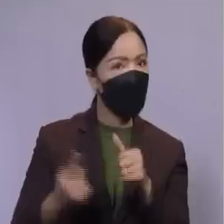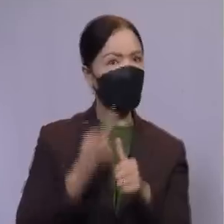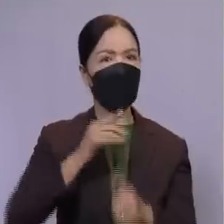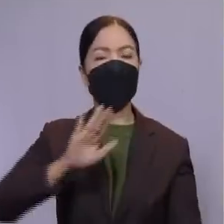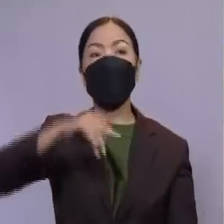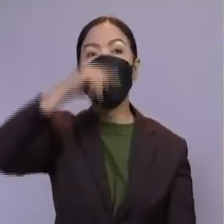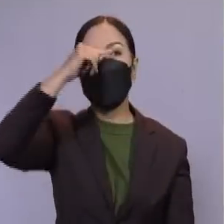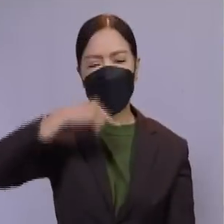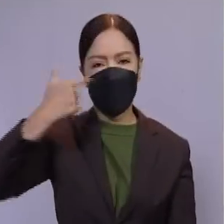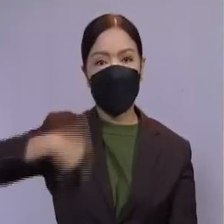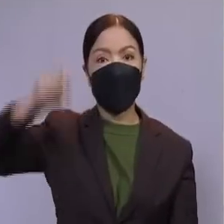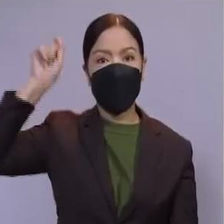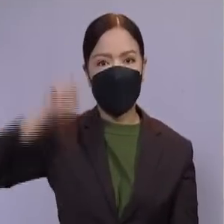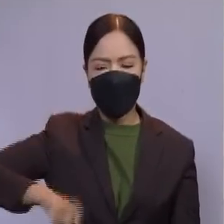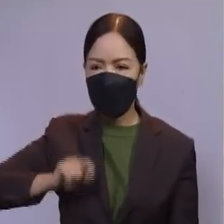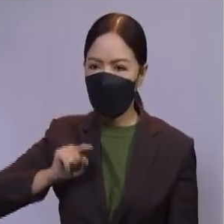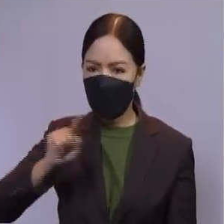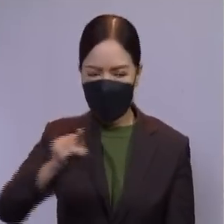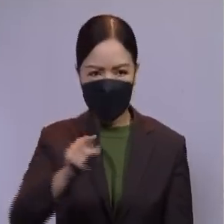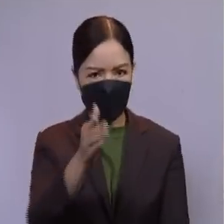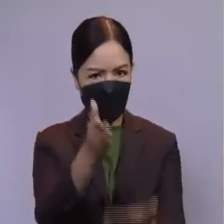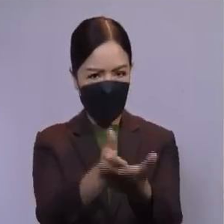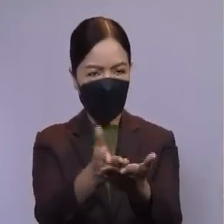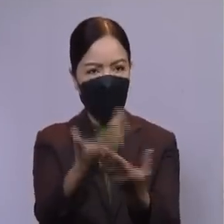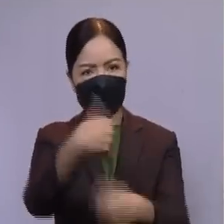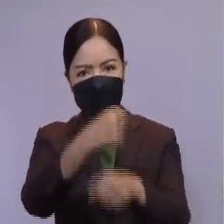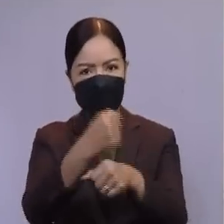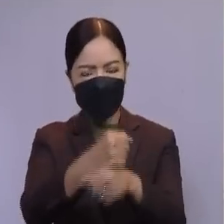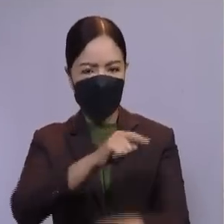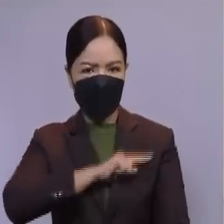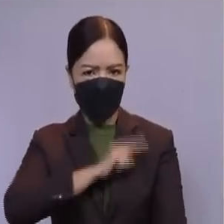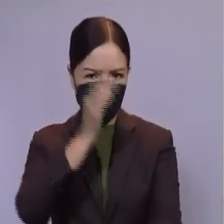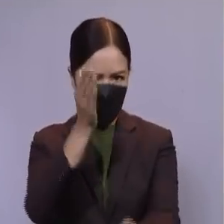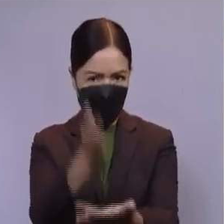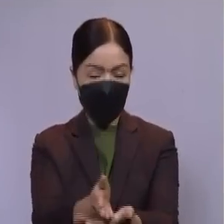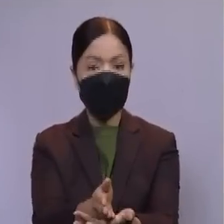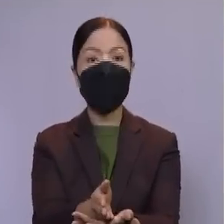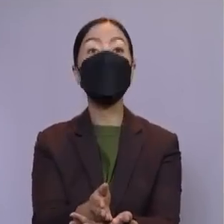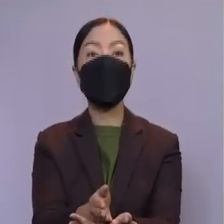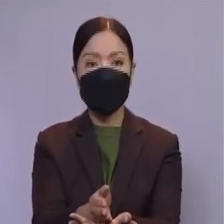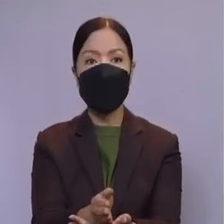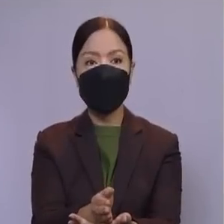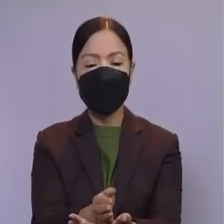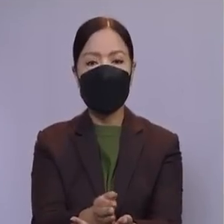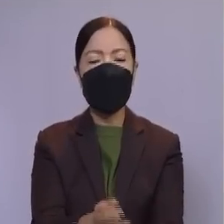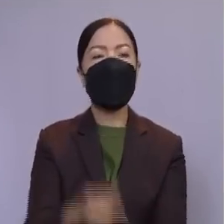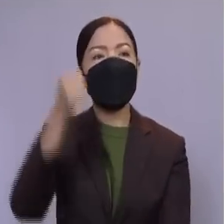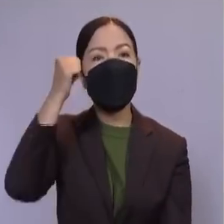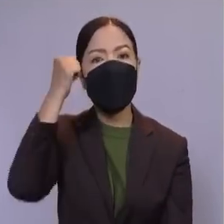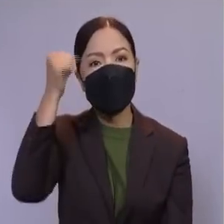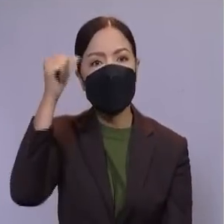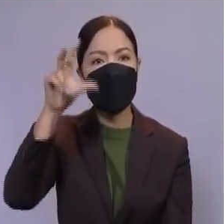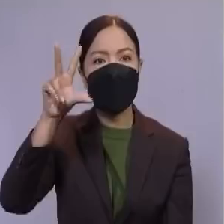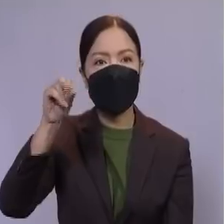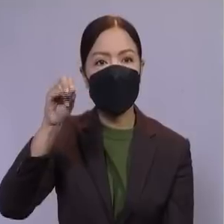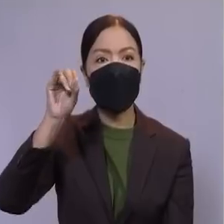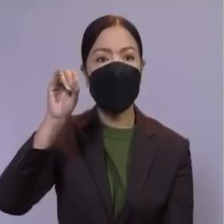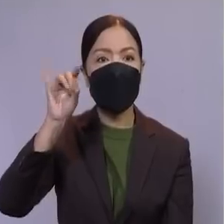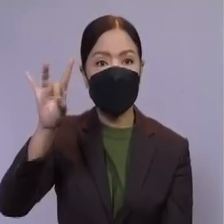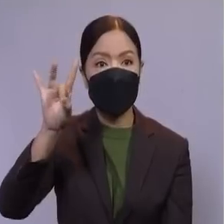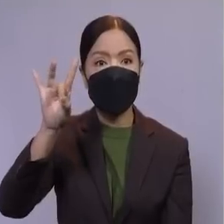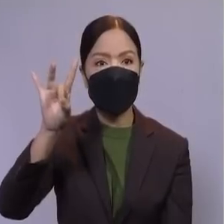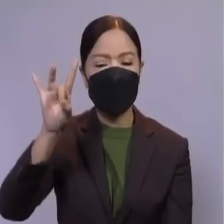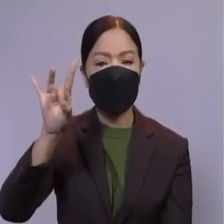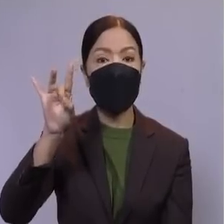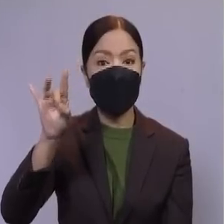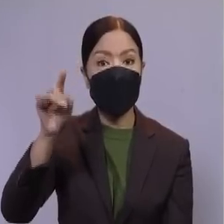นะฮะที่ศาลมีคำสั่งให้หยุดปฏิบัติหน้าที่ถึงแม้ก็จะเป็นช่วงเวลาเพียงแค่ 38วันแต่ว่า 38วันนี้ก็